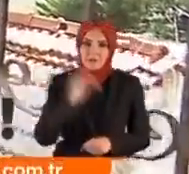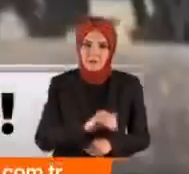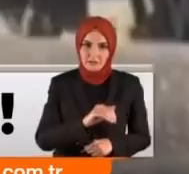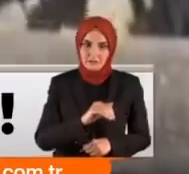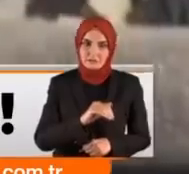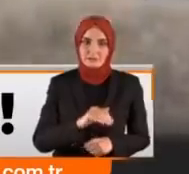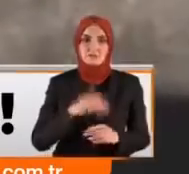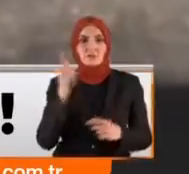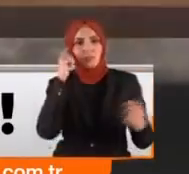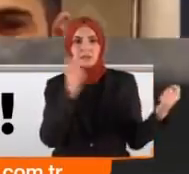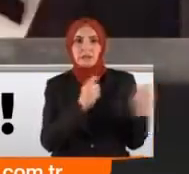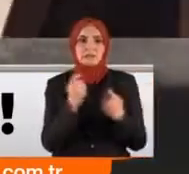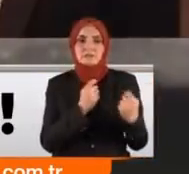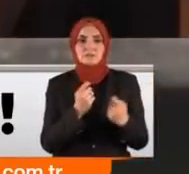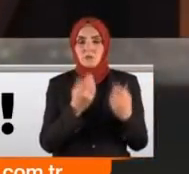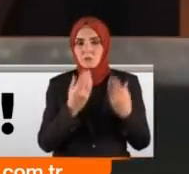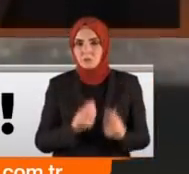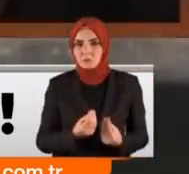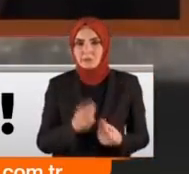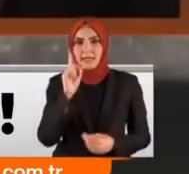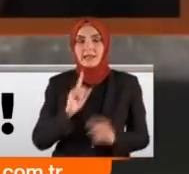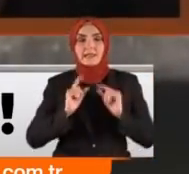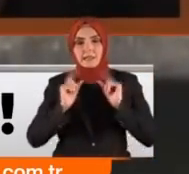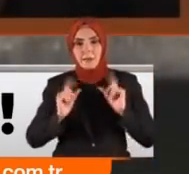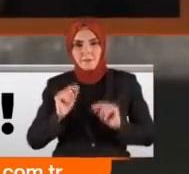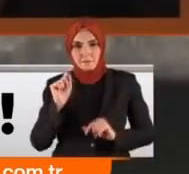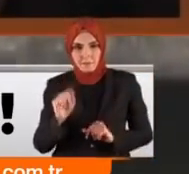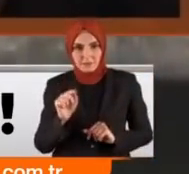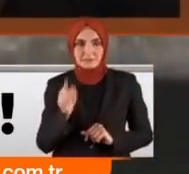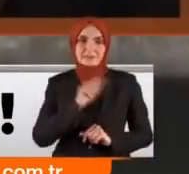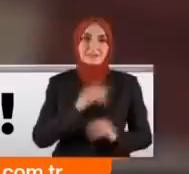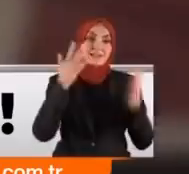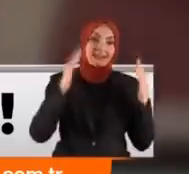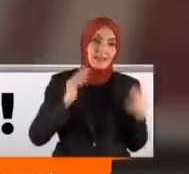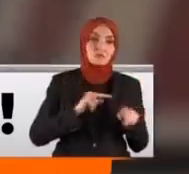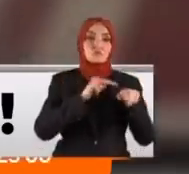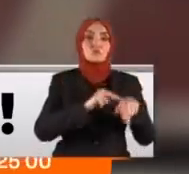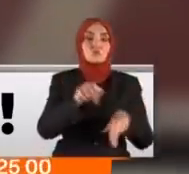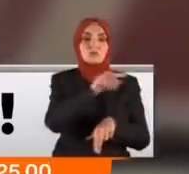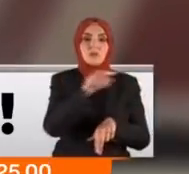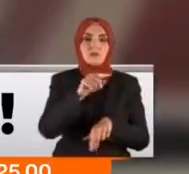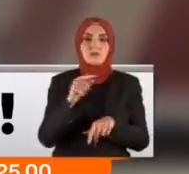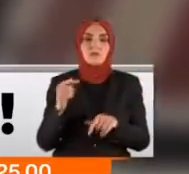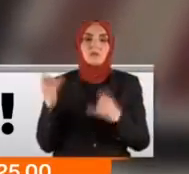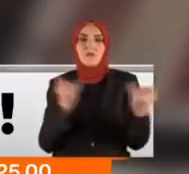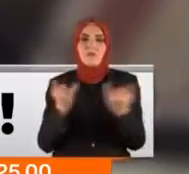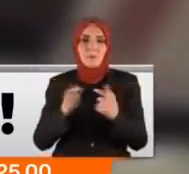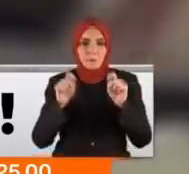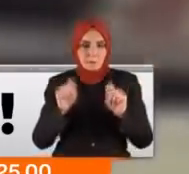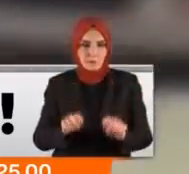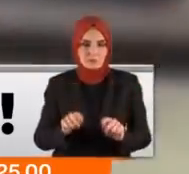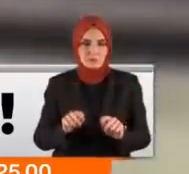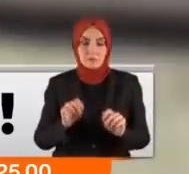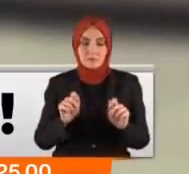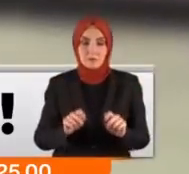yaşandı. İlk önce damatla eşinin kuzenleri arasında kavga çıktı. Sonra evli çiftin babaları olay yerine geldi.